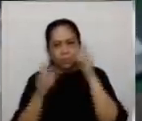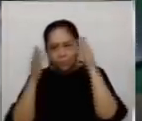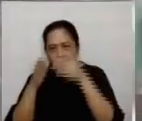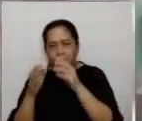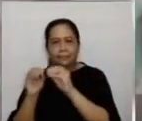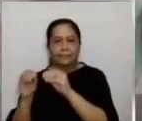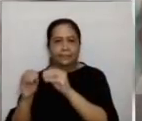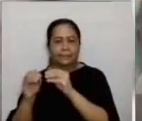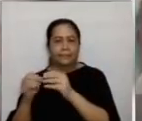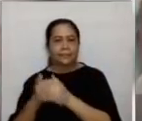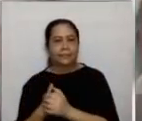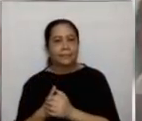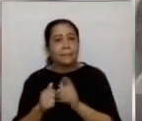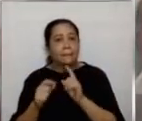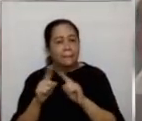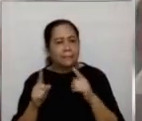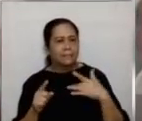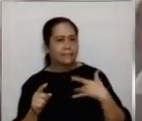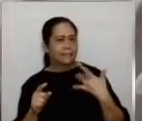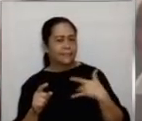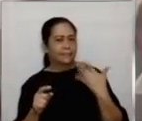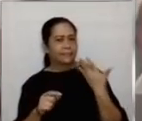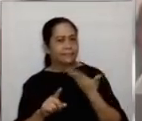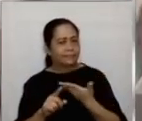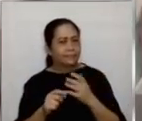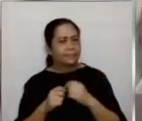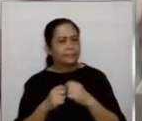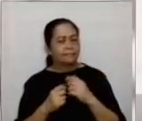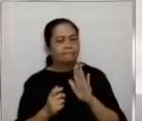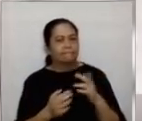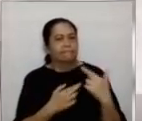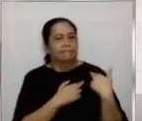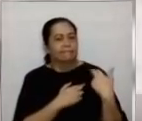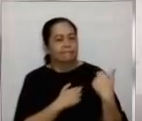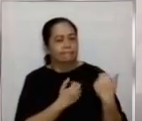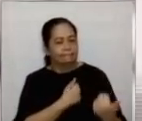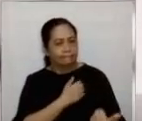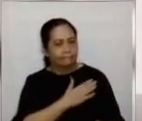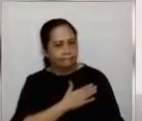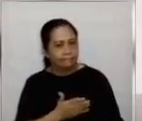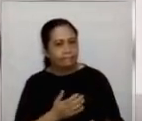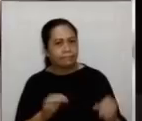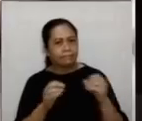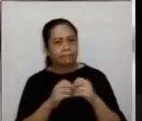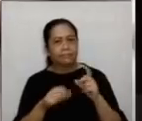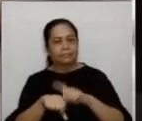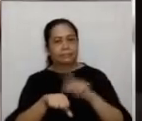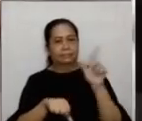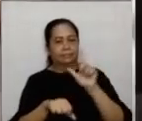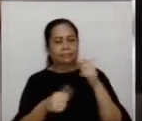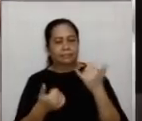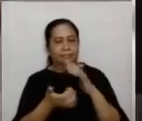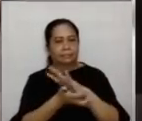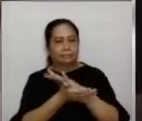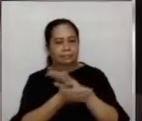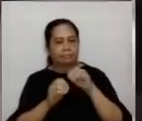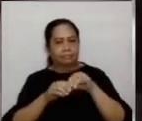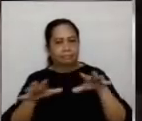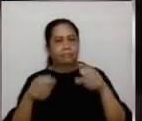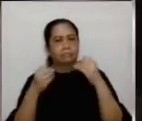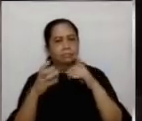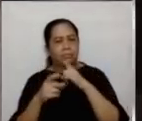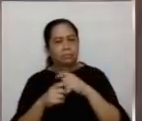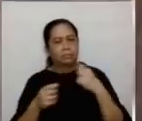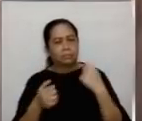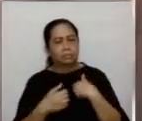tinuturuan. Pero pakiramdam daw niya, responsibilidad niya ito lalo't panahon ng pandemya at marami daw ang pinanghihinaan